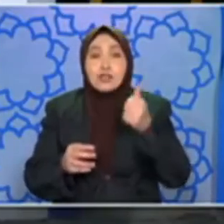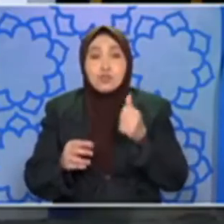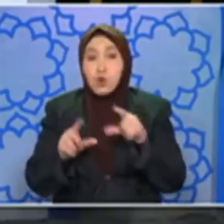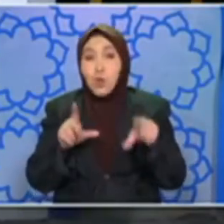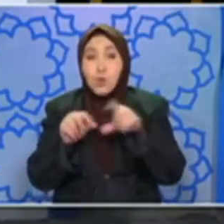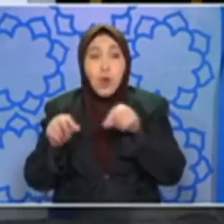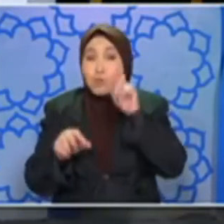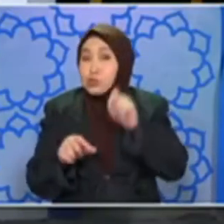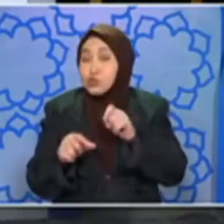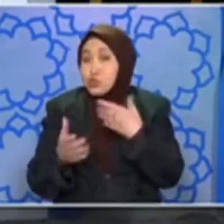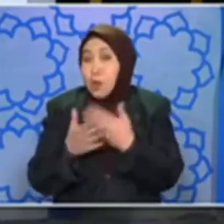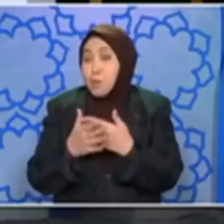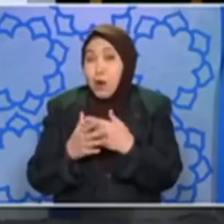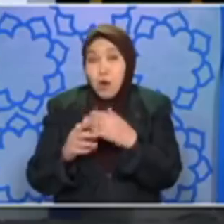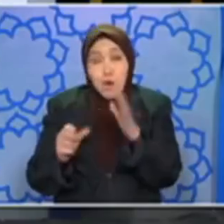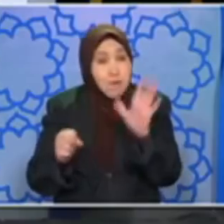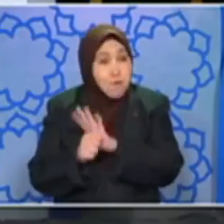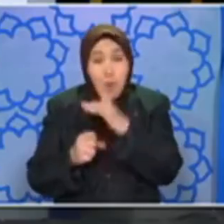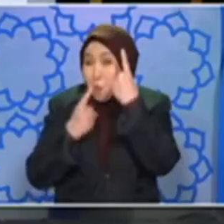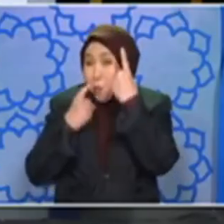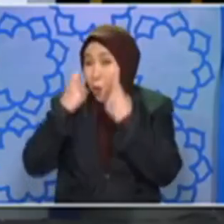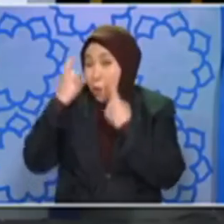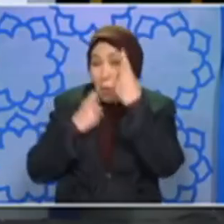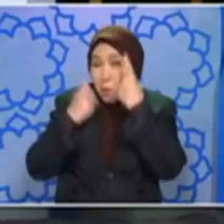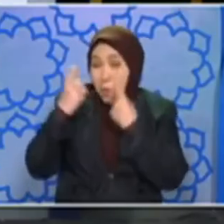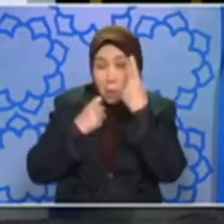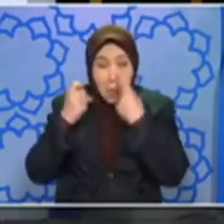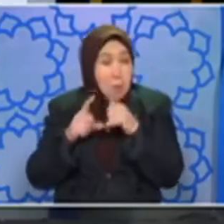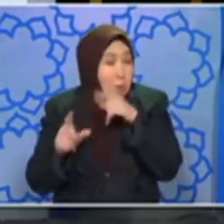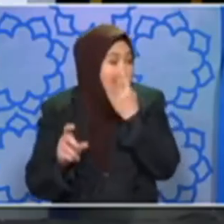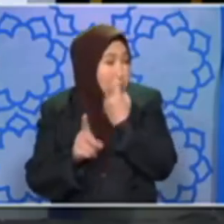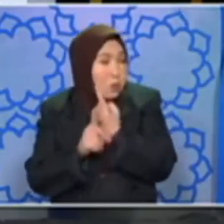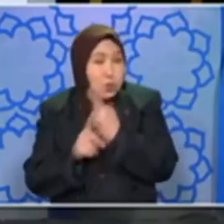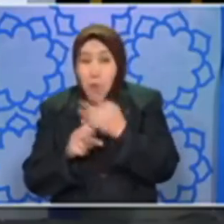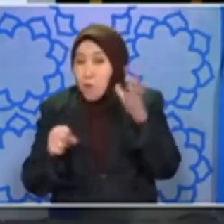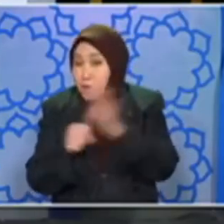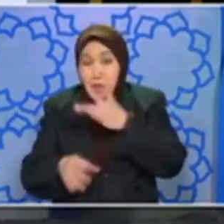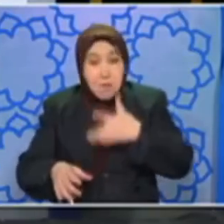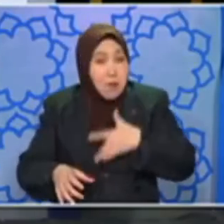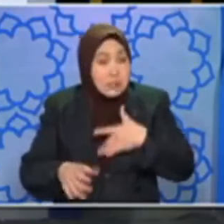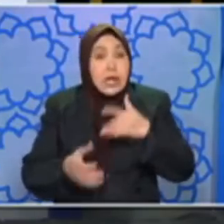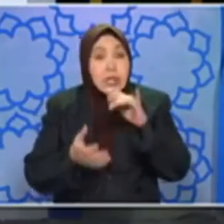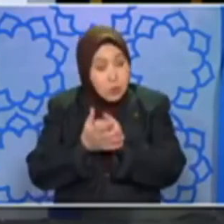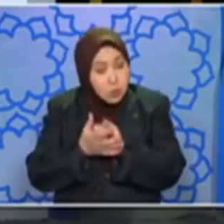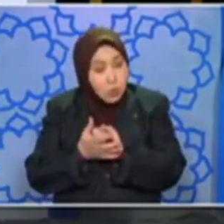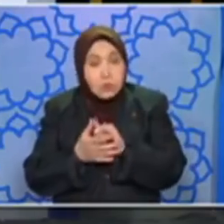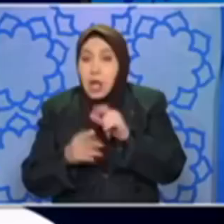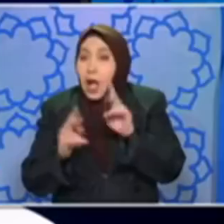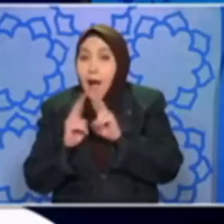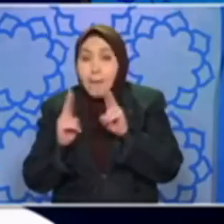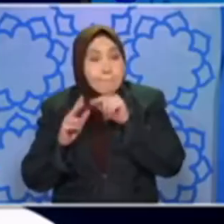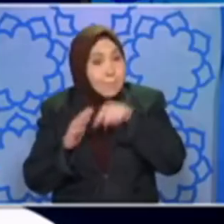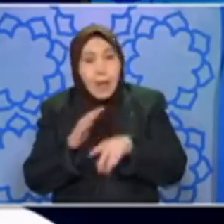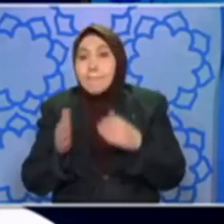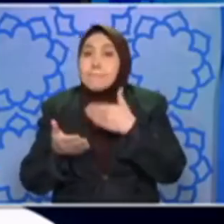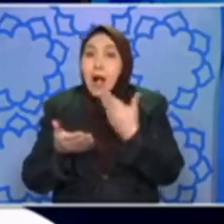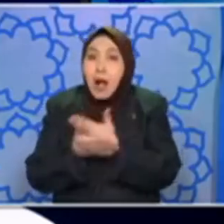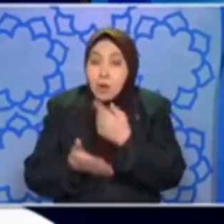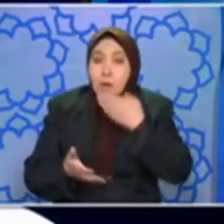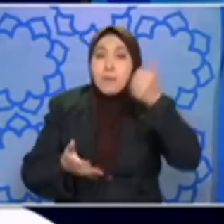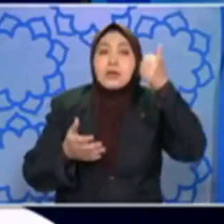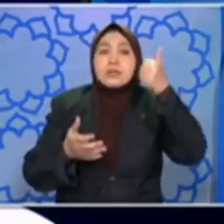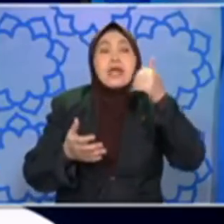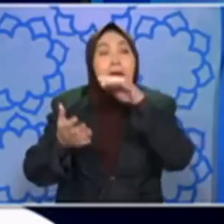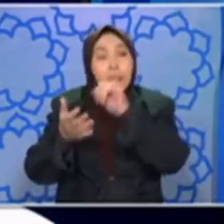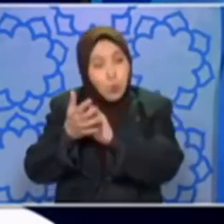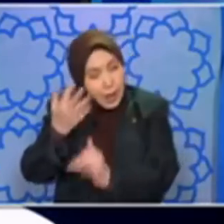mesti sampai penuh perasaan. Dia tu dia kan. Itu kaedah dari mengumpat. Dalam. Dia kan sama dalam dan akan dibakar api